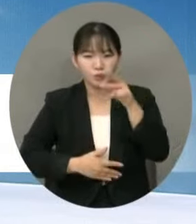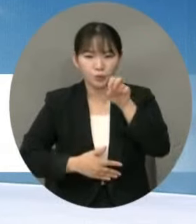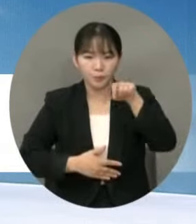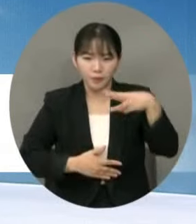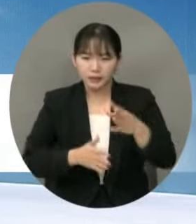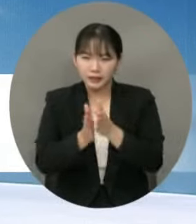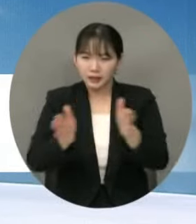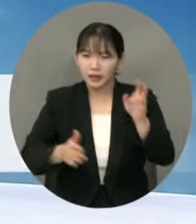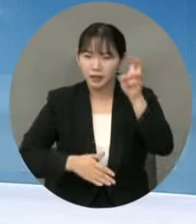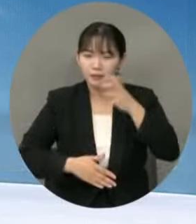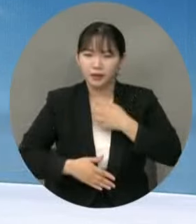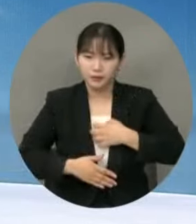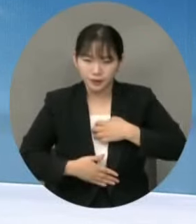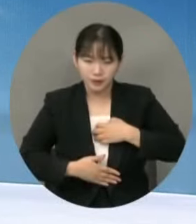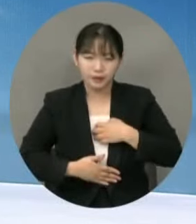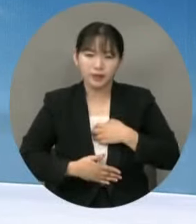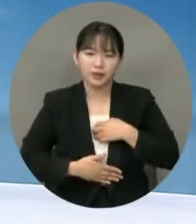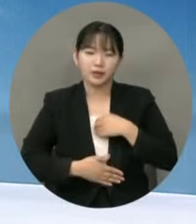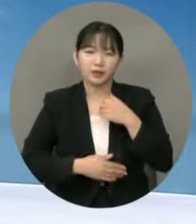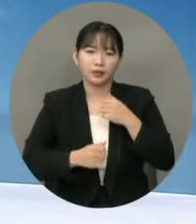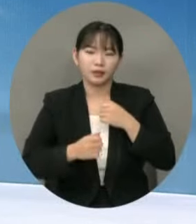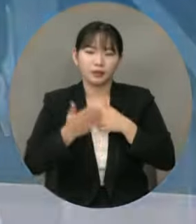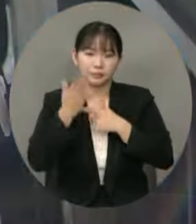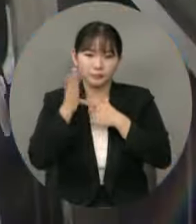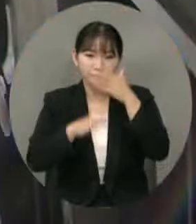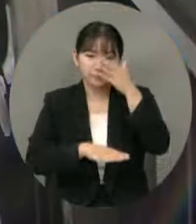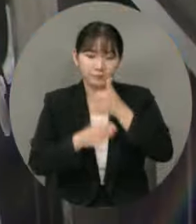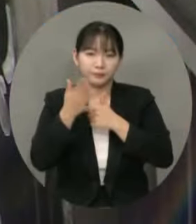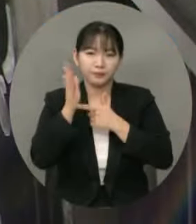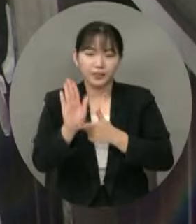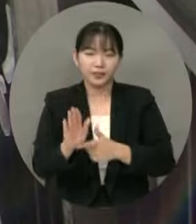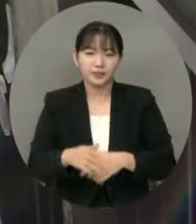경고가 나왔습니다. 이재훈 기자입니다.